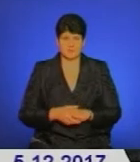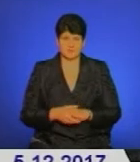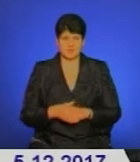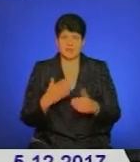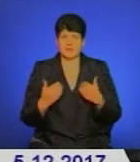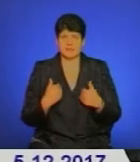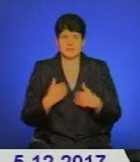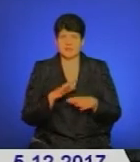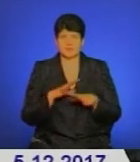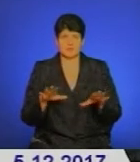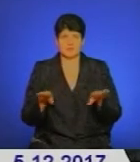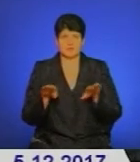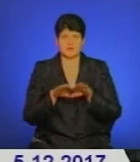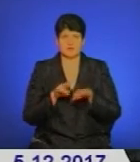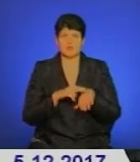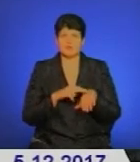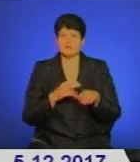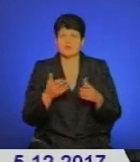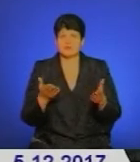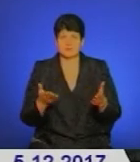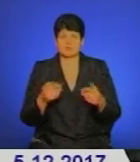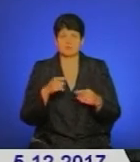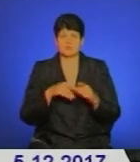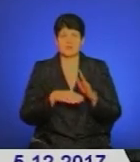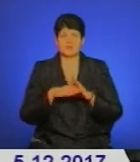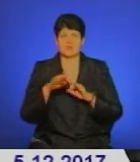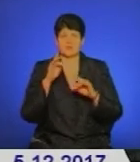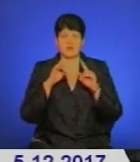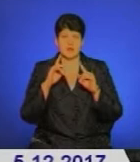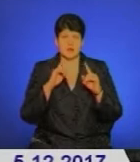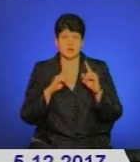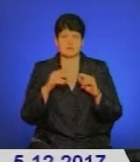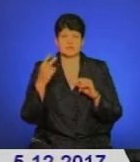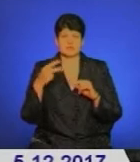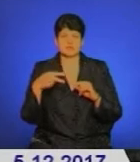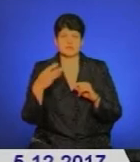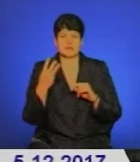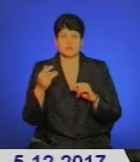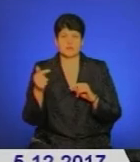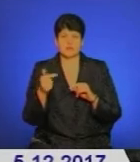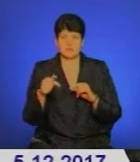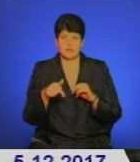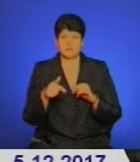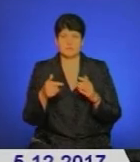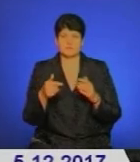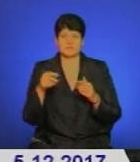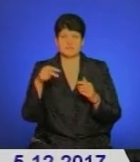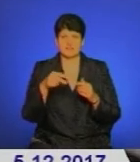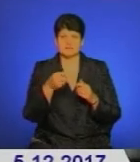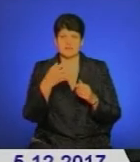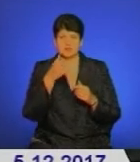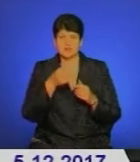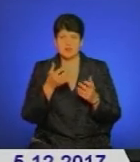ми не були прирівняні до поліцейських, тому Верховна Рада 23 грудня 2015